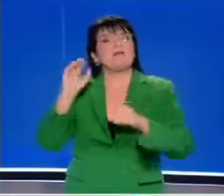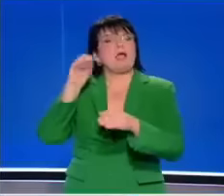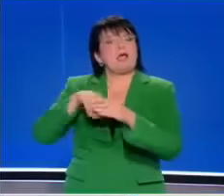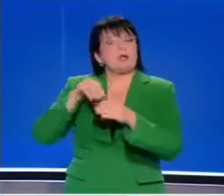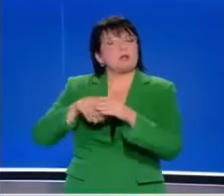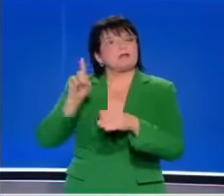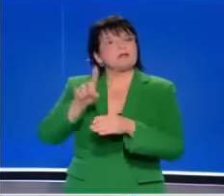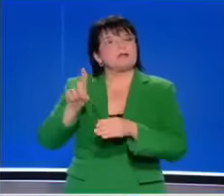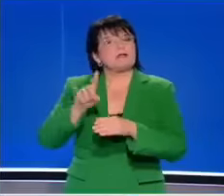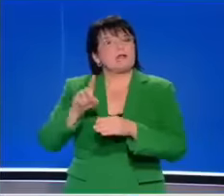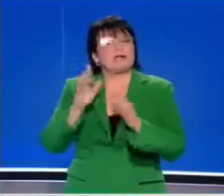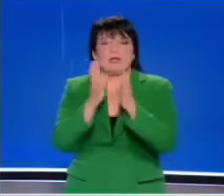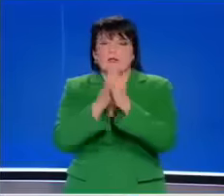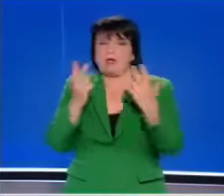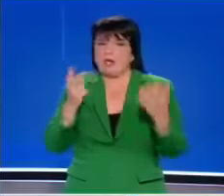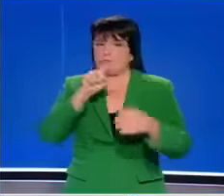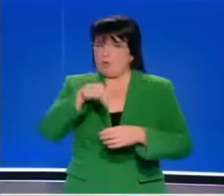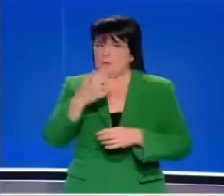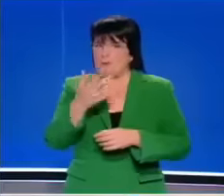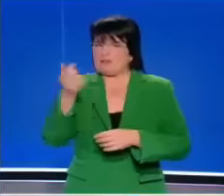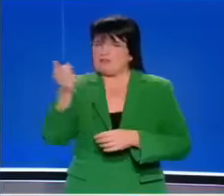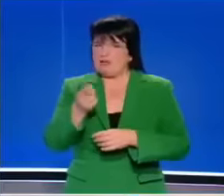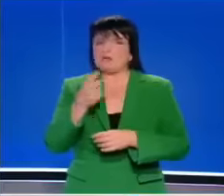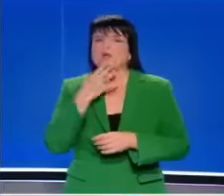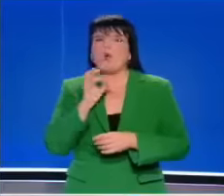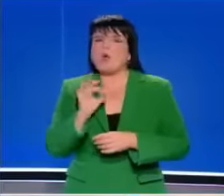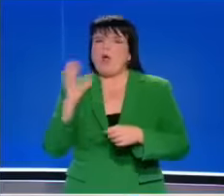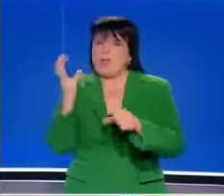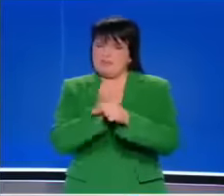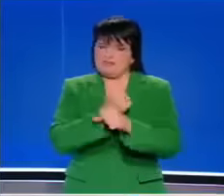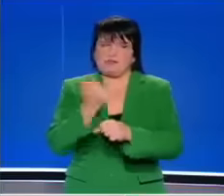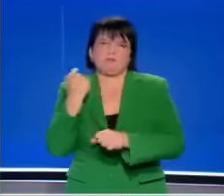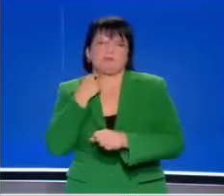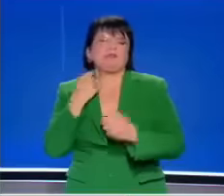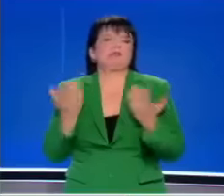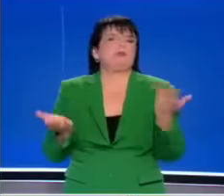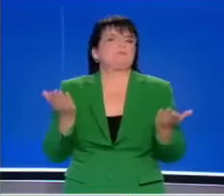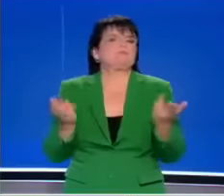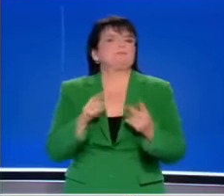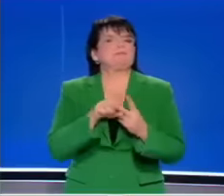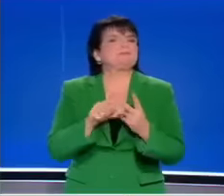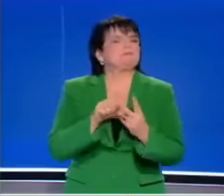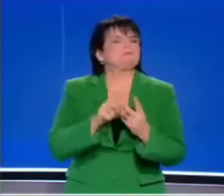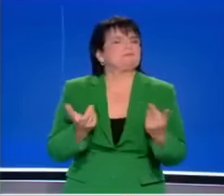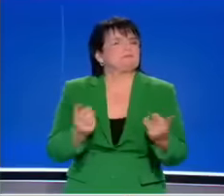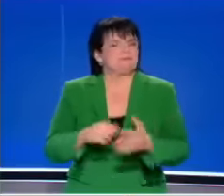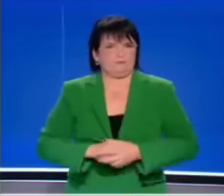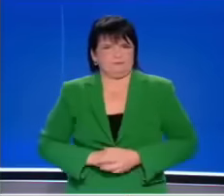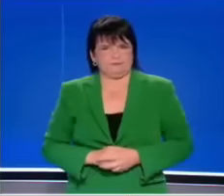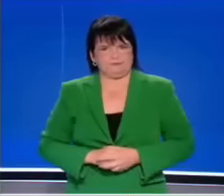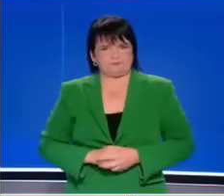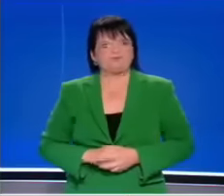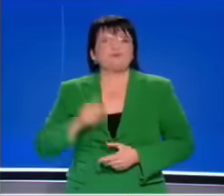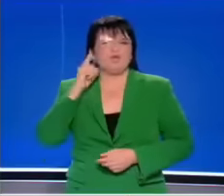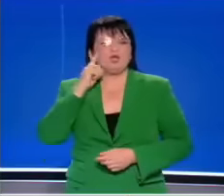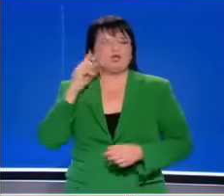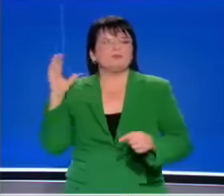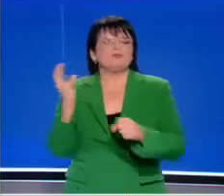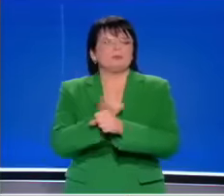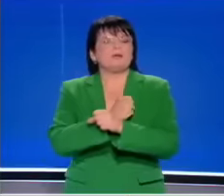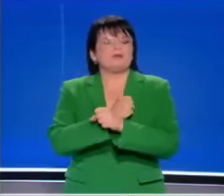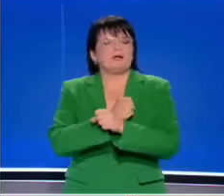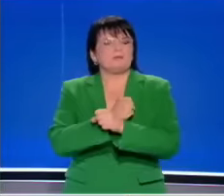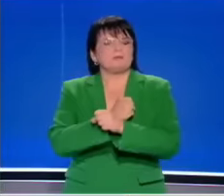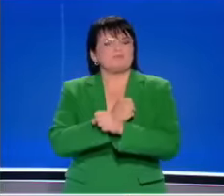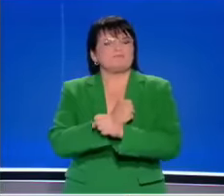αυτής της κυριακής πάνω από το 17,5% τι θα ναι επιτυχία τη θαν αποτυχία νομίζω ότι έχουμε ήδη πετύχει